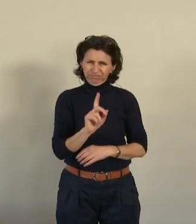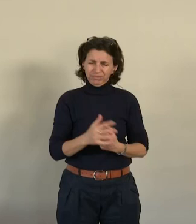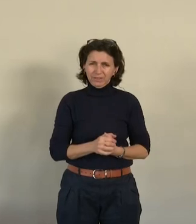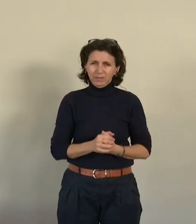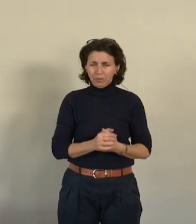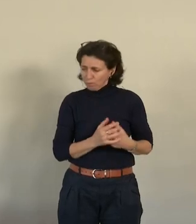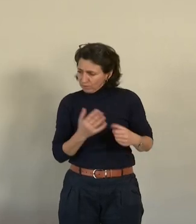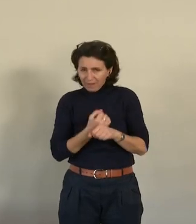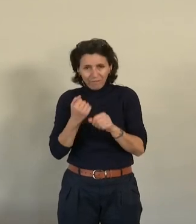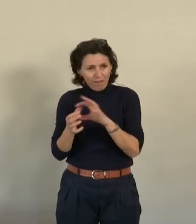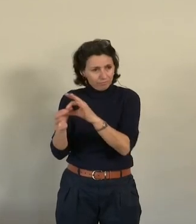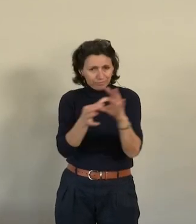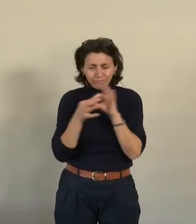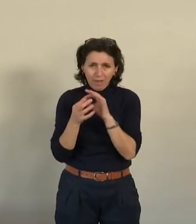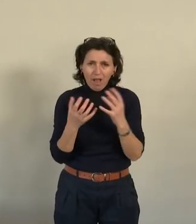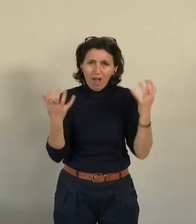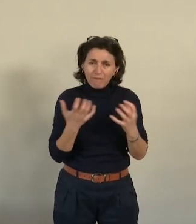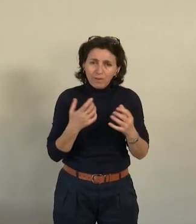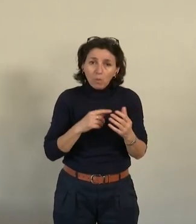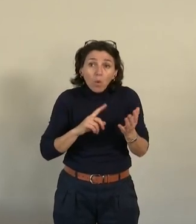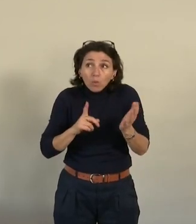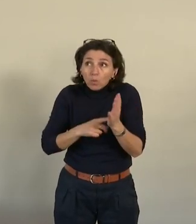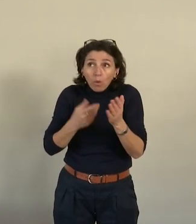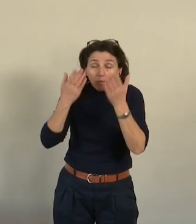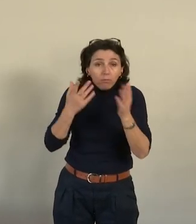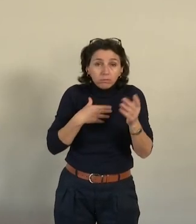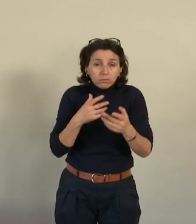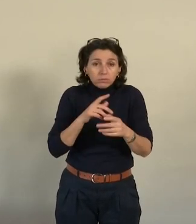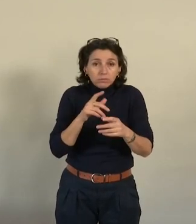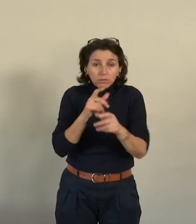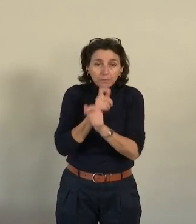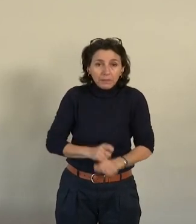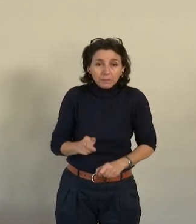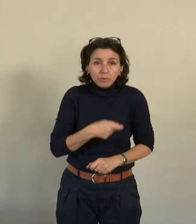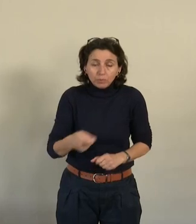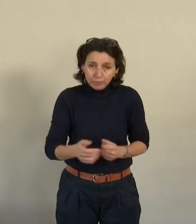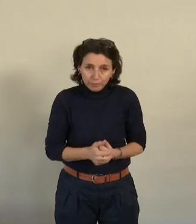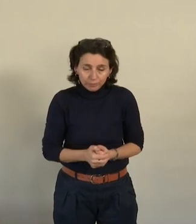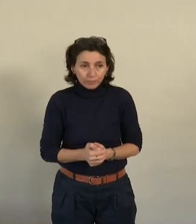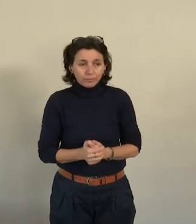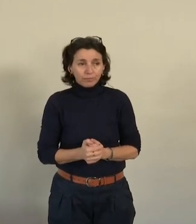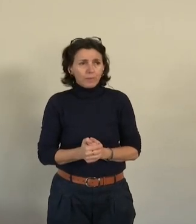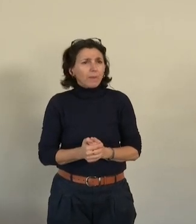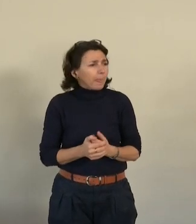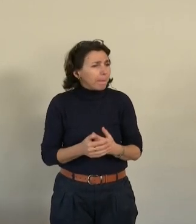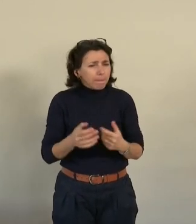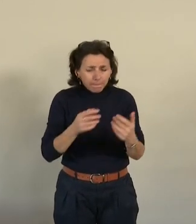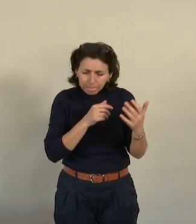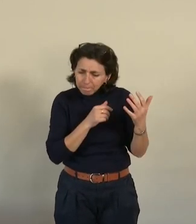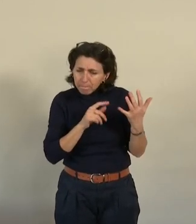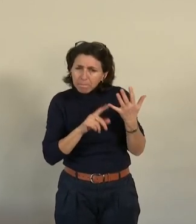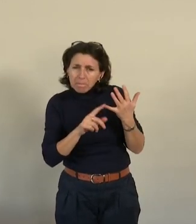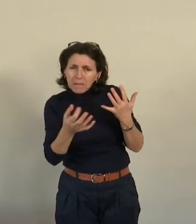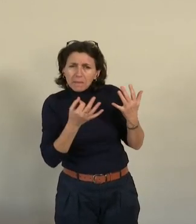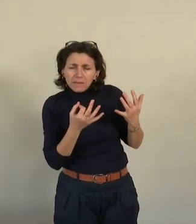et respectera le le droit en l'occurrence euh sur ces questionsl euh sur sur le j'ai entendu aussi des des